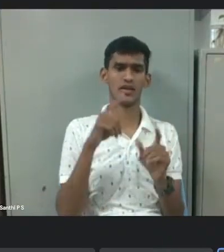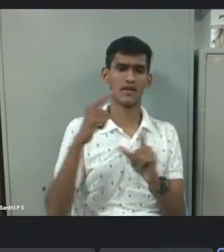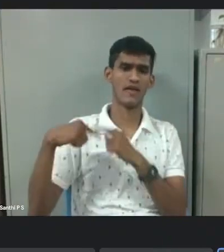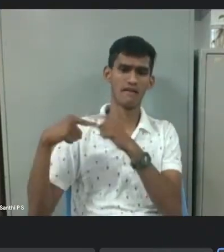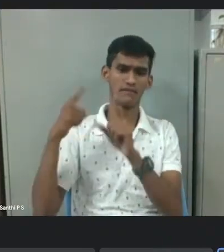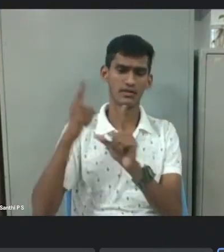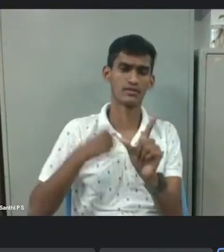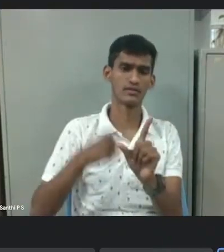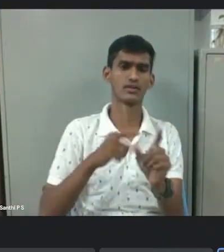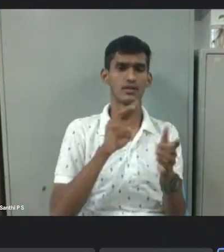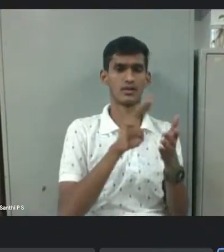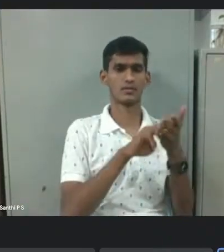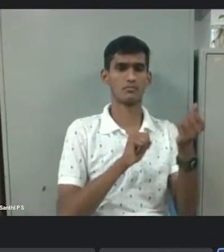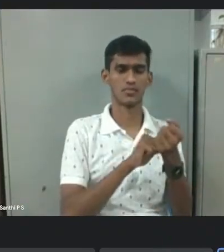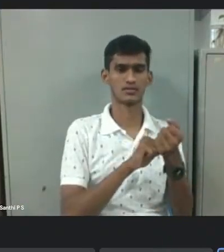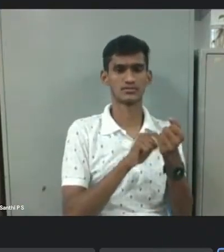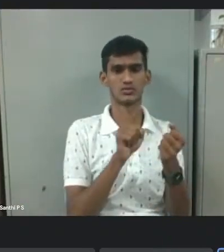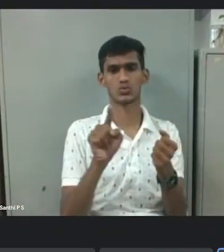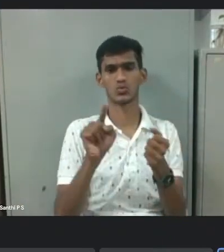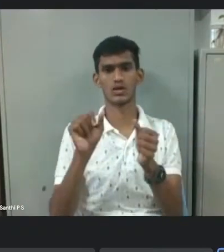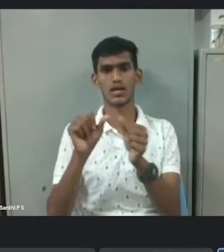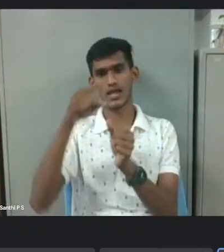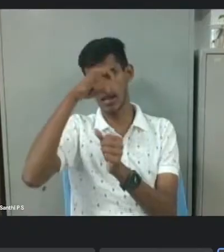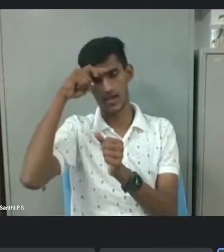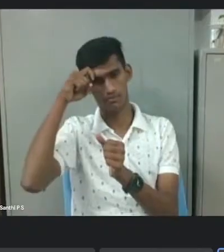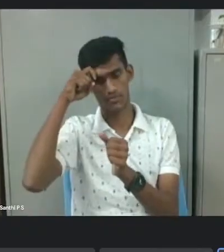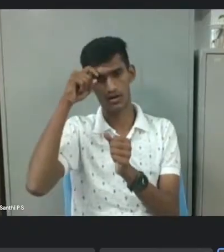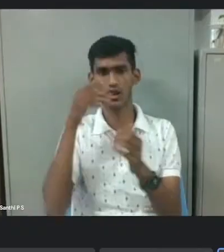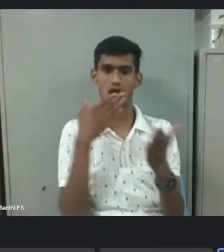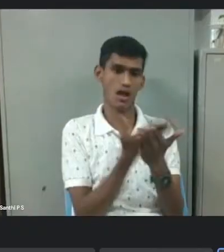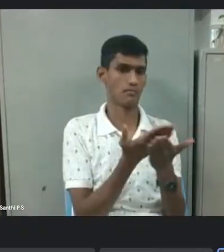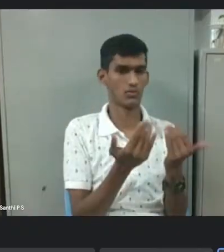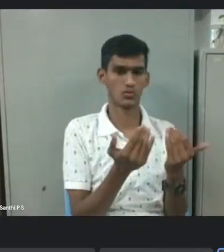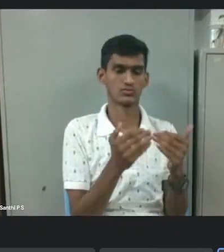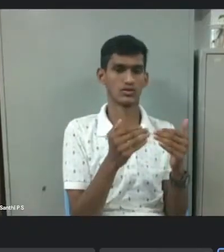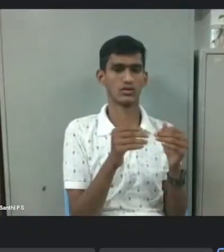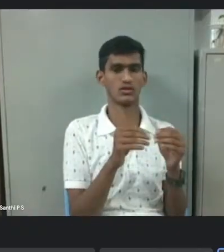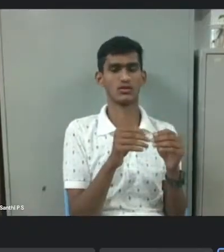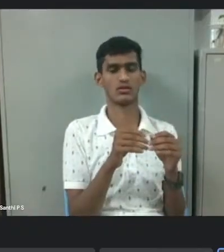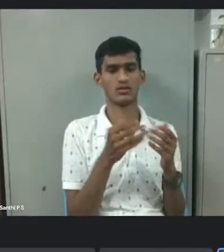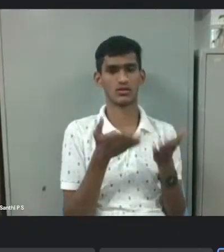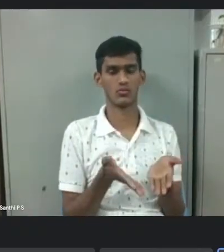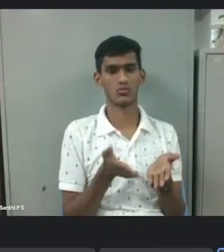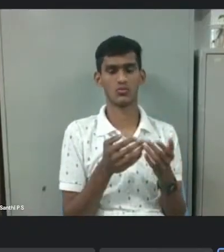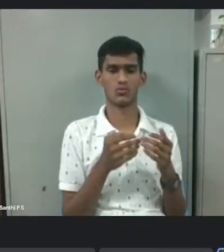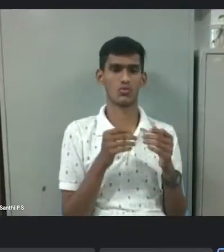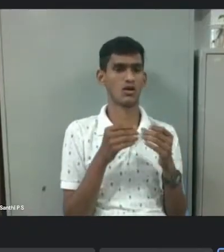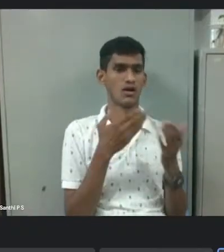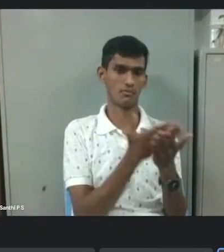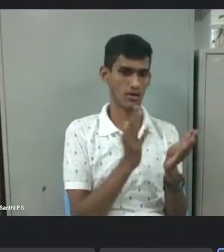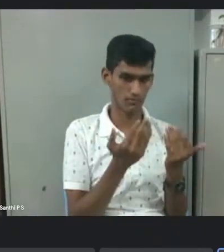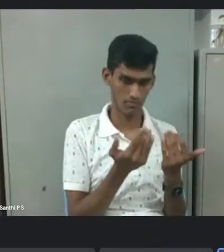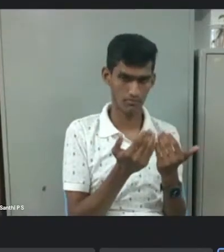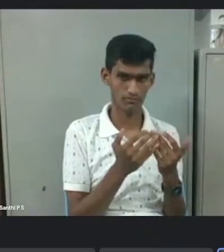വരെയാണ് നമുക്ക് സ്കീം അവൈലബിൾ ആവുന്ന ഒരു 1 year പീരീഡ്. അപ്പൊ ഇപ്പം മാർച്ച് മാസം ആകുമ്പോഴത്തേക്ക് നമുക്ക് അപ്ലൈ ചെയ്യാനോ അല്ലെങ്കിൽ ഓൾറെഡി